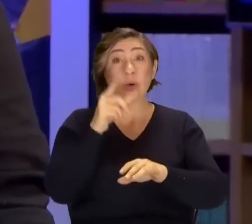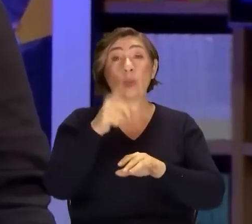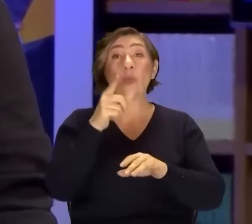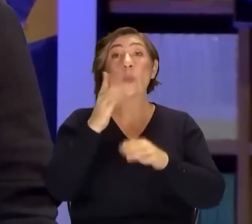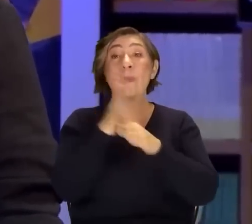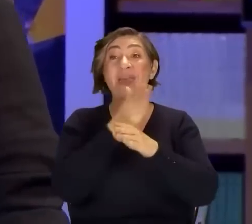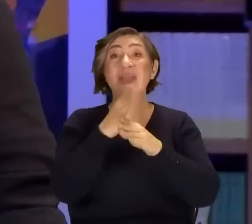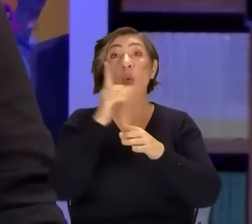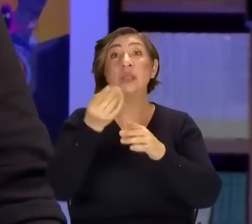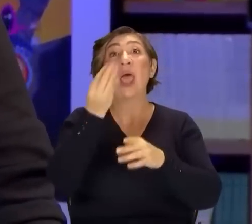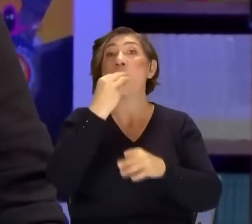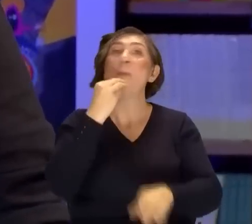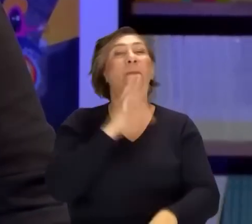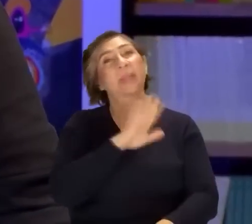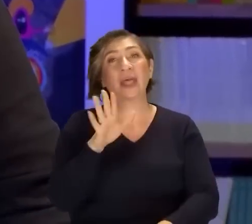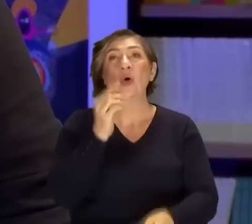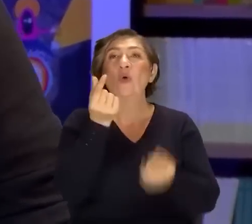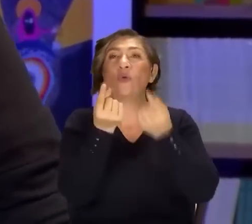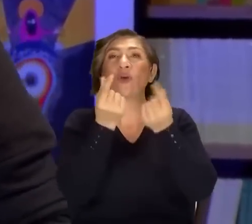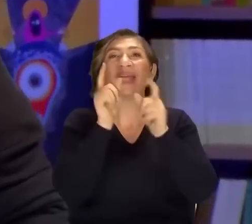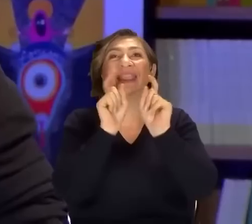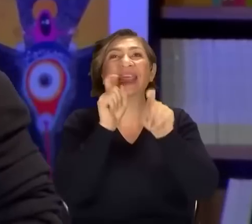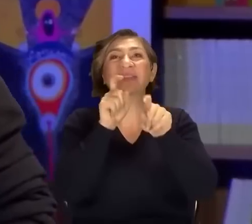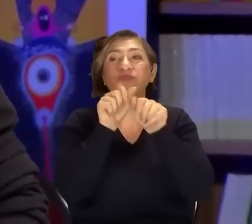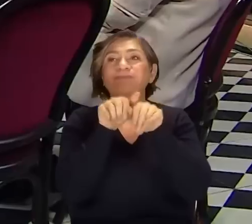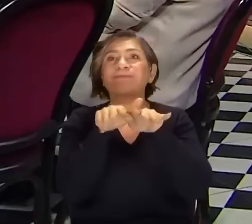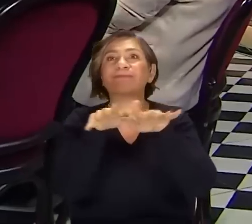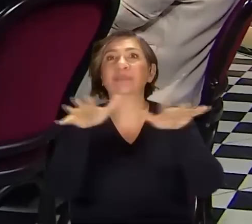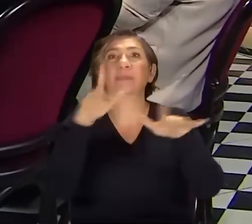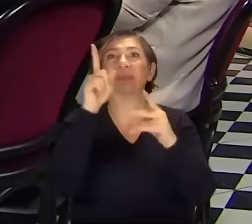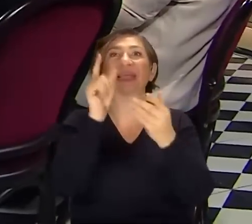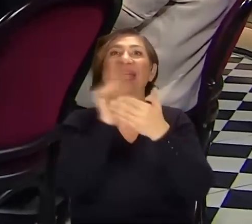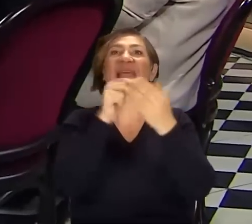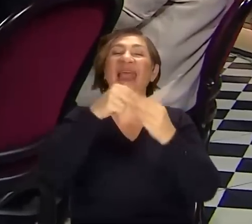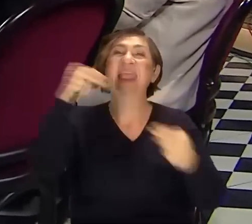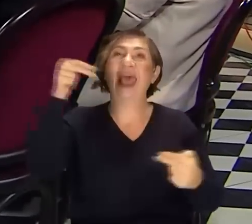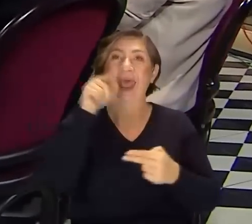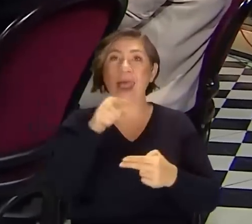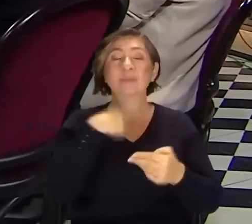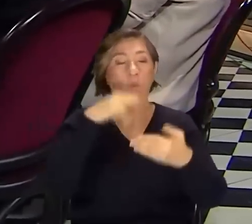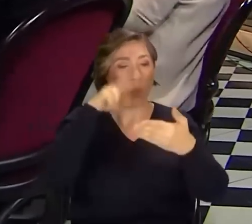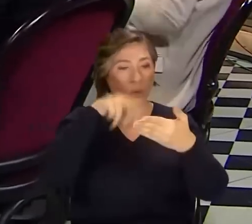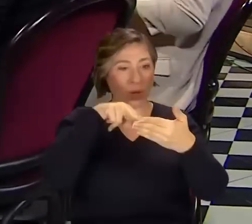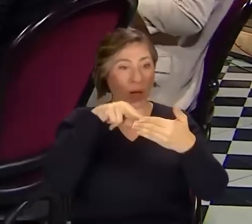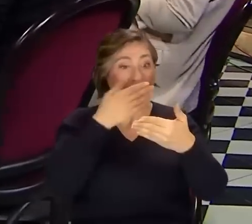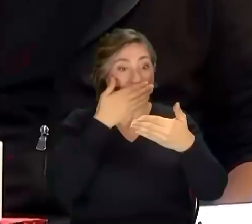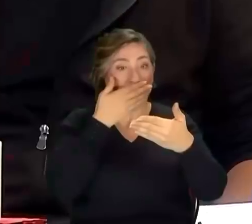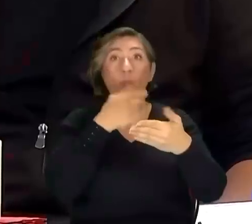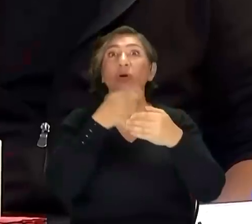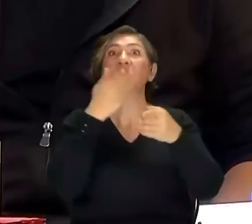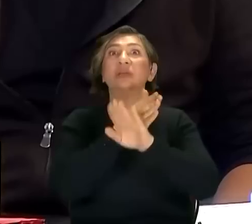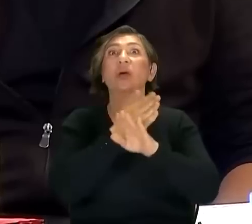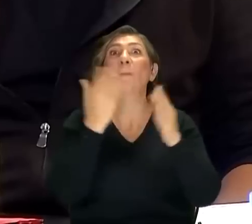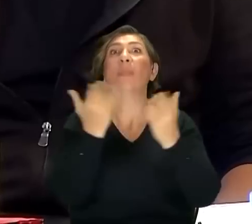meyvenin orada bir şekilde tüketilmiş olması ve ufak tefek dedikodulardan ortaya çıkmış bir senaryo olmuş aslında. Biz de okuduğumuzda dedik ki bu